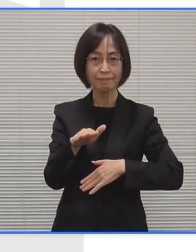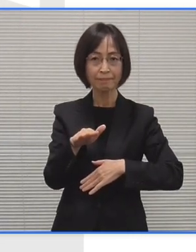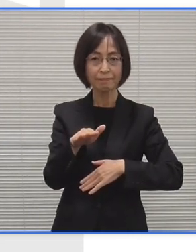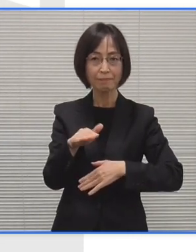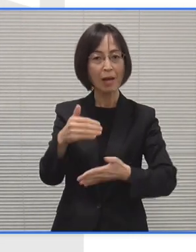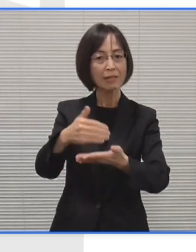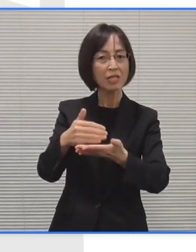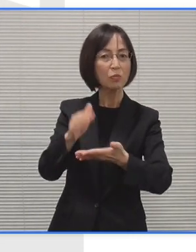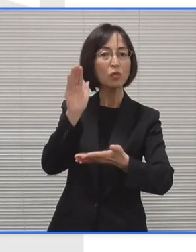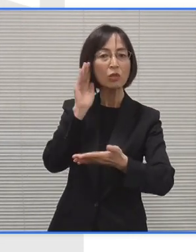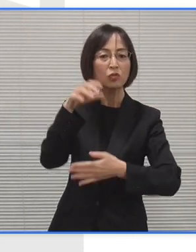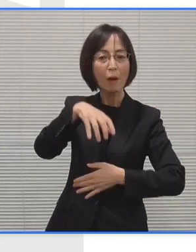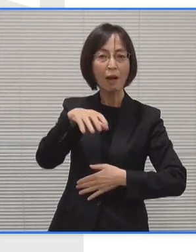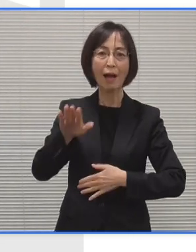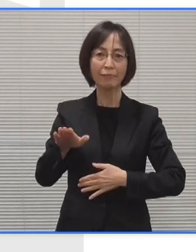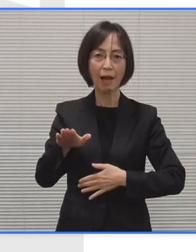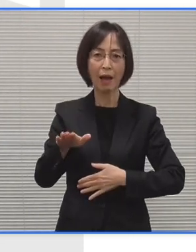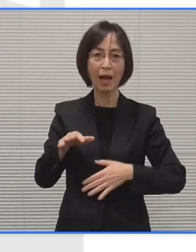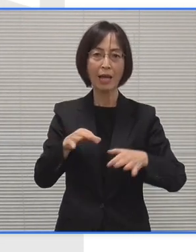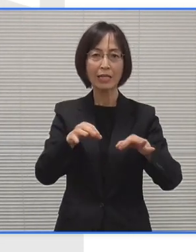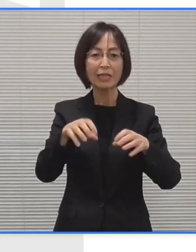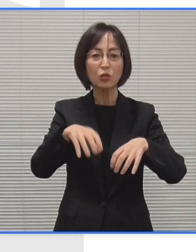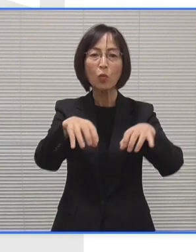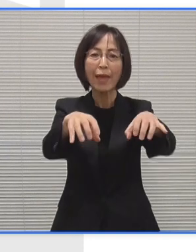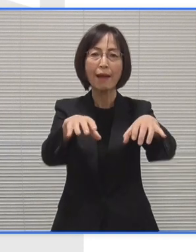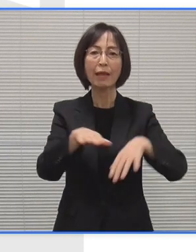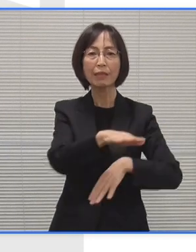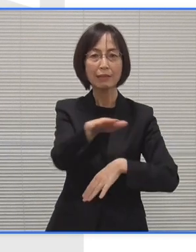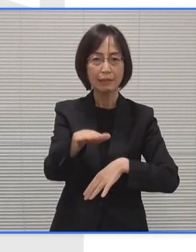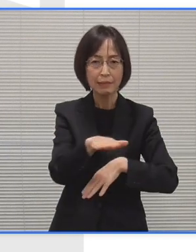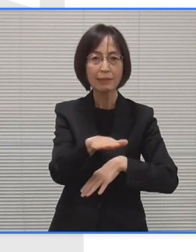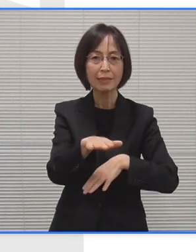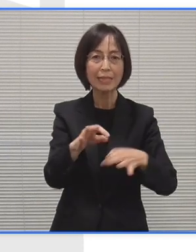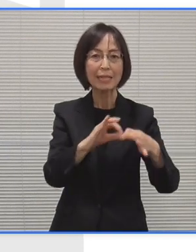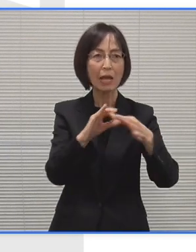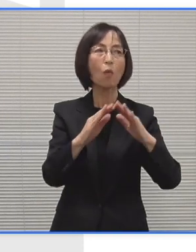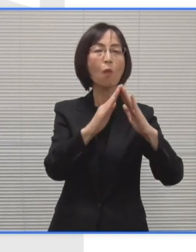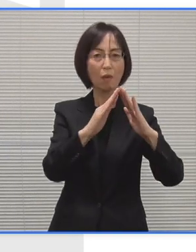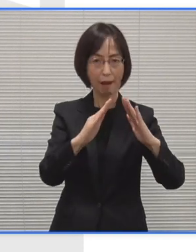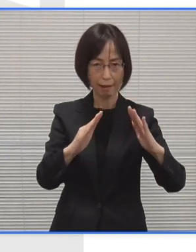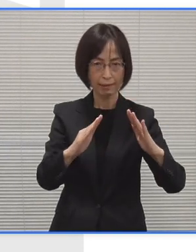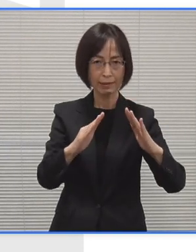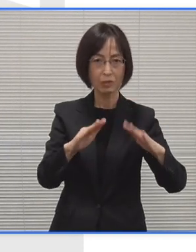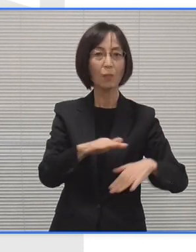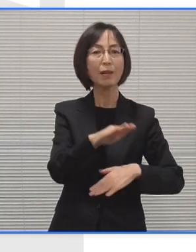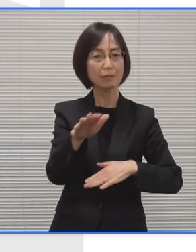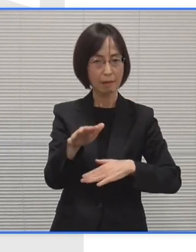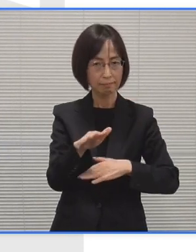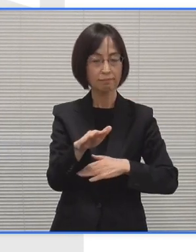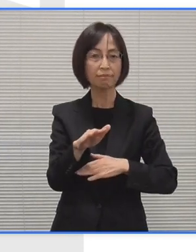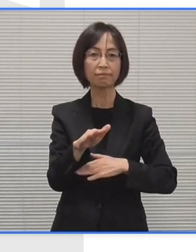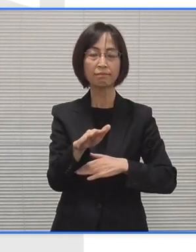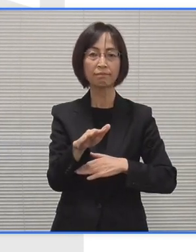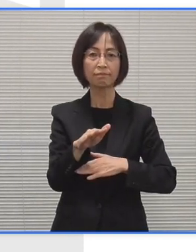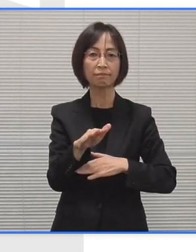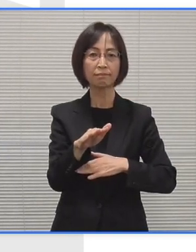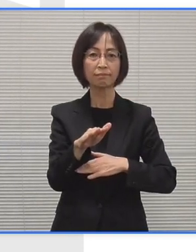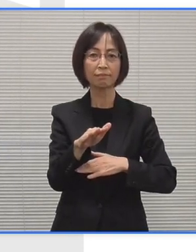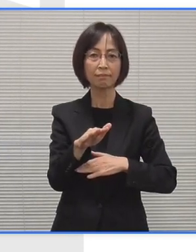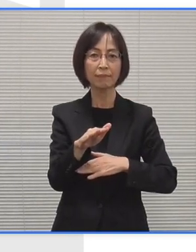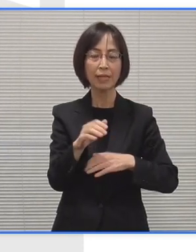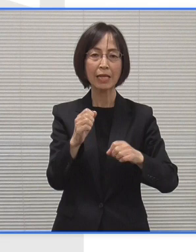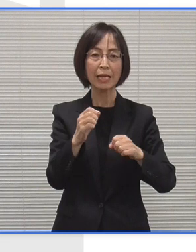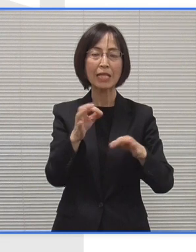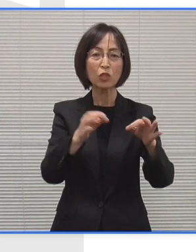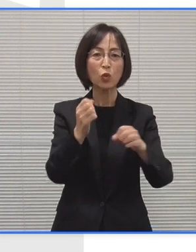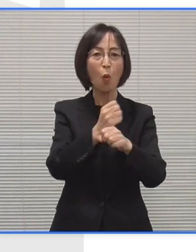ける場があったんですけれども、商店街の連合会の方とか、商工会議所の